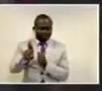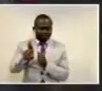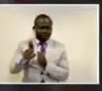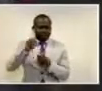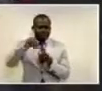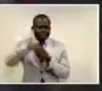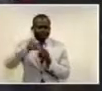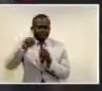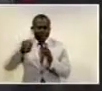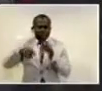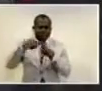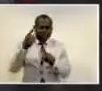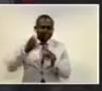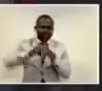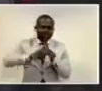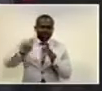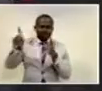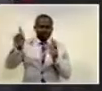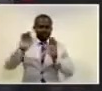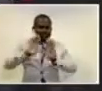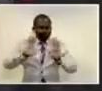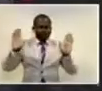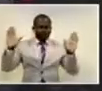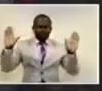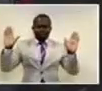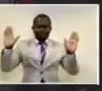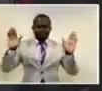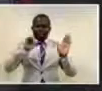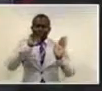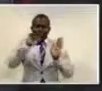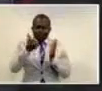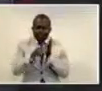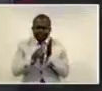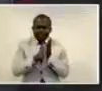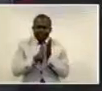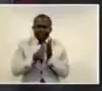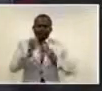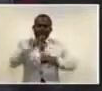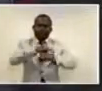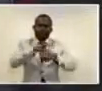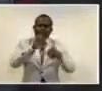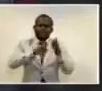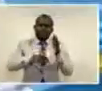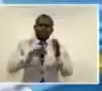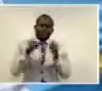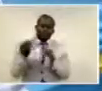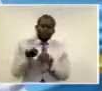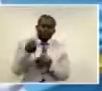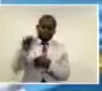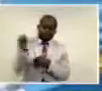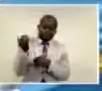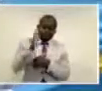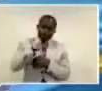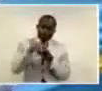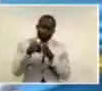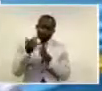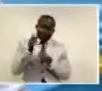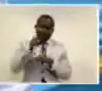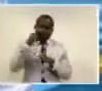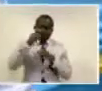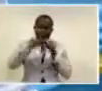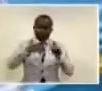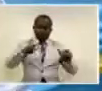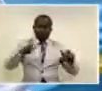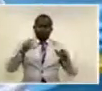harimo nabishe mujya guhunga oya nda kindi kibazo naho se baba baramufatiye iki ko ntabyumva yaragarutse tugarutse dusanga iyo